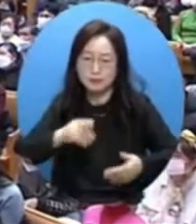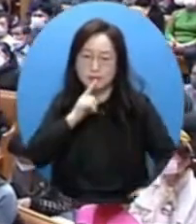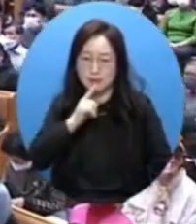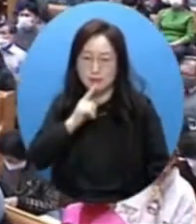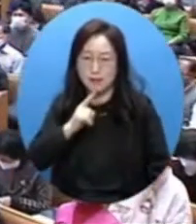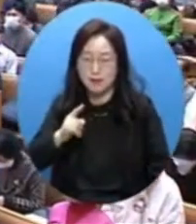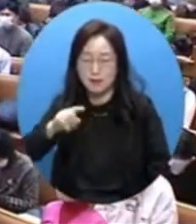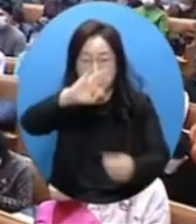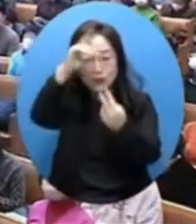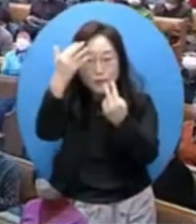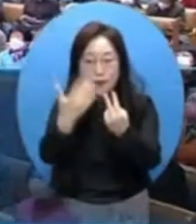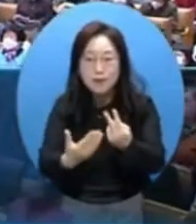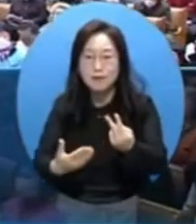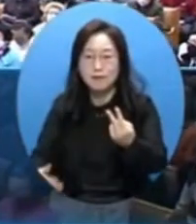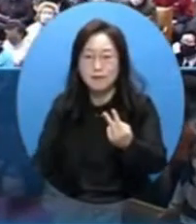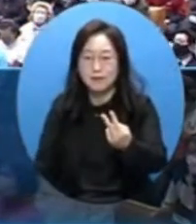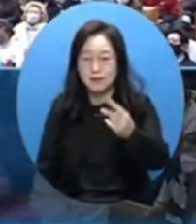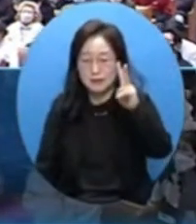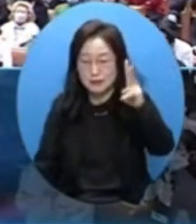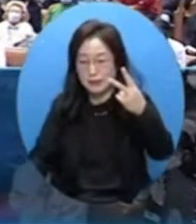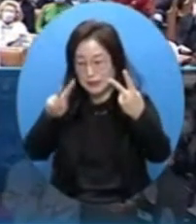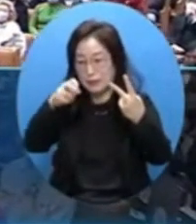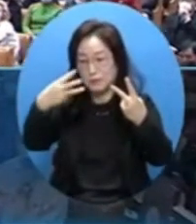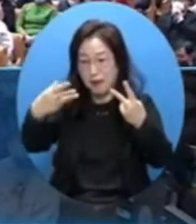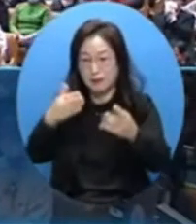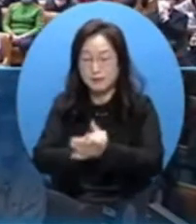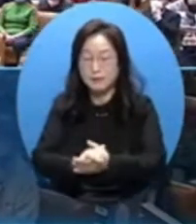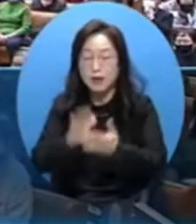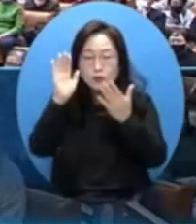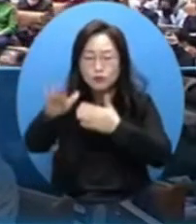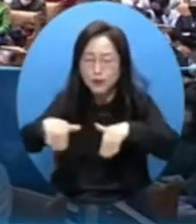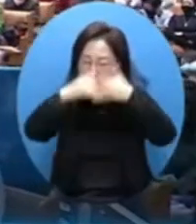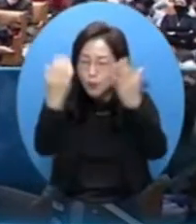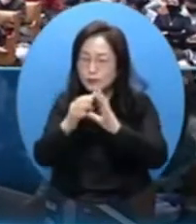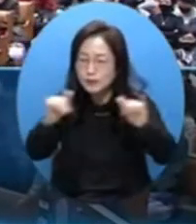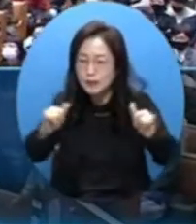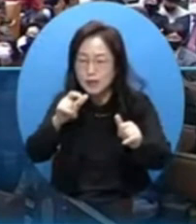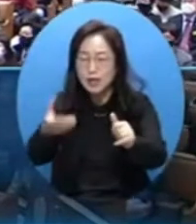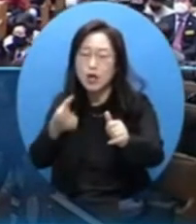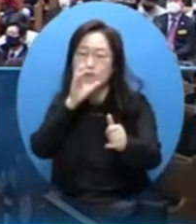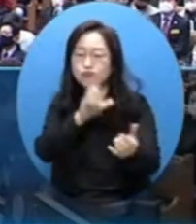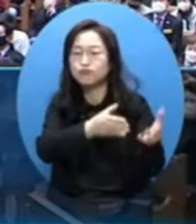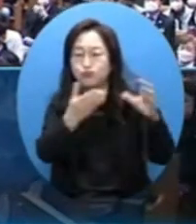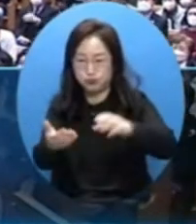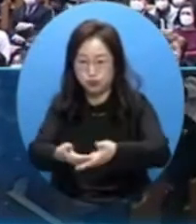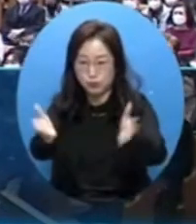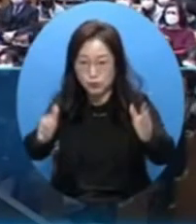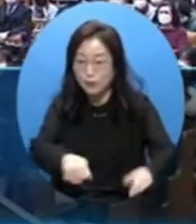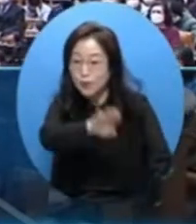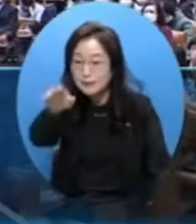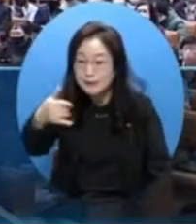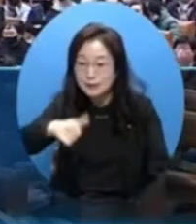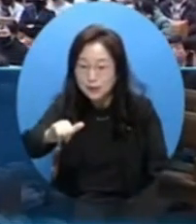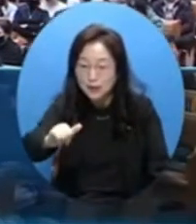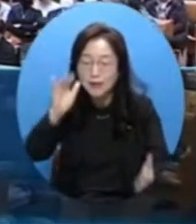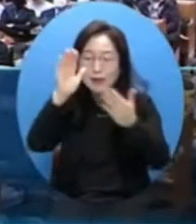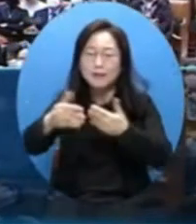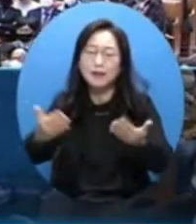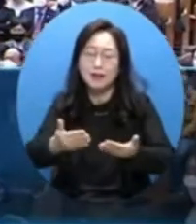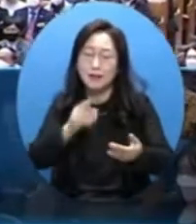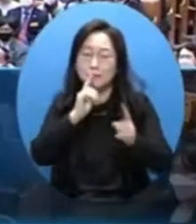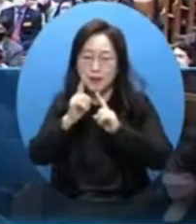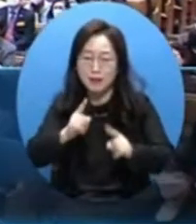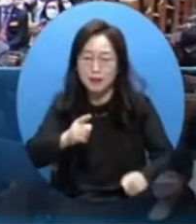요엘서 2장 28절 29절을 말씀합니다. 그 후에 내가 내 영을 만민에게 부어주리니 너희 자녀들이 장래를 말할 것이며 너희